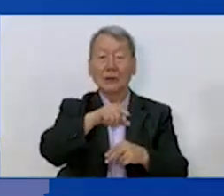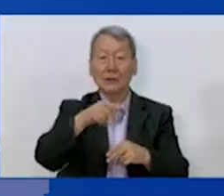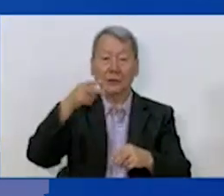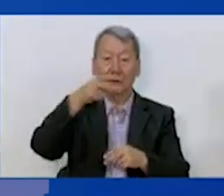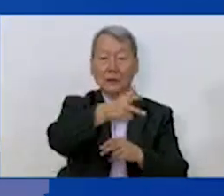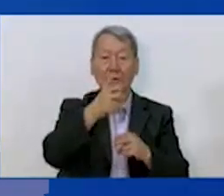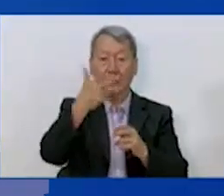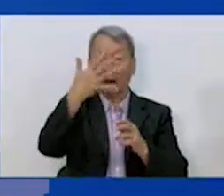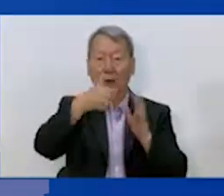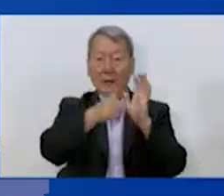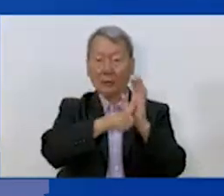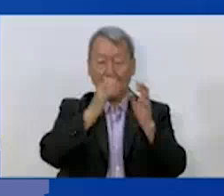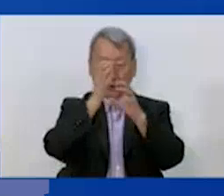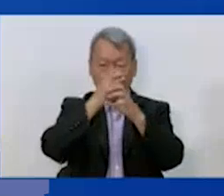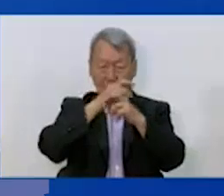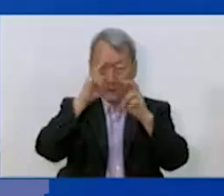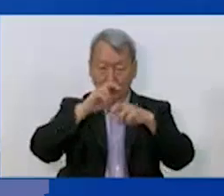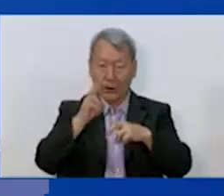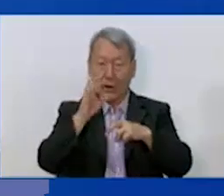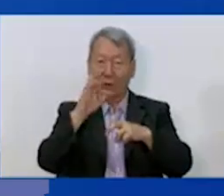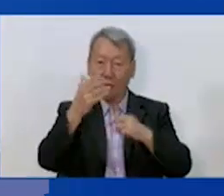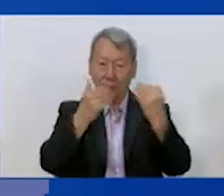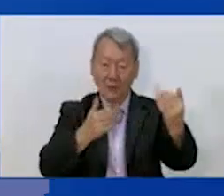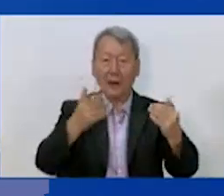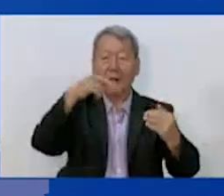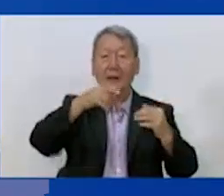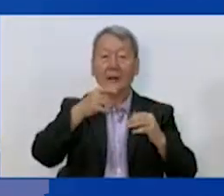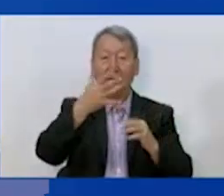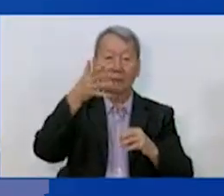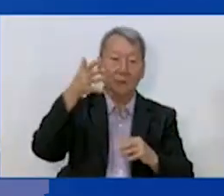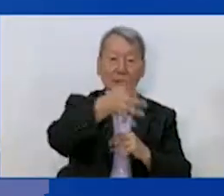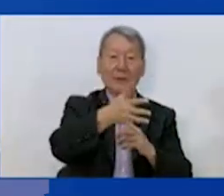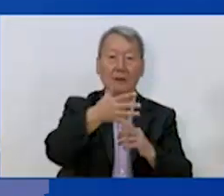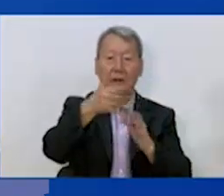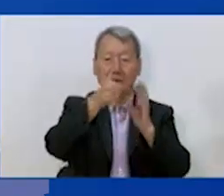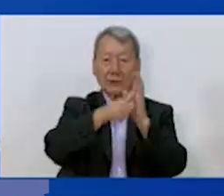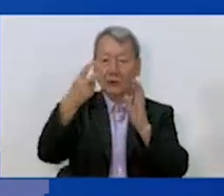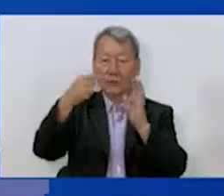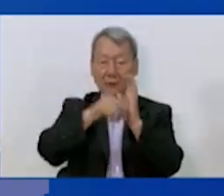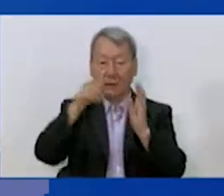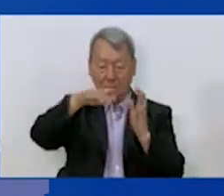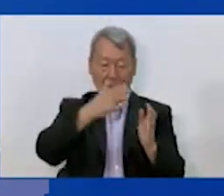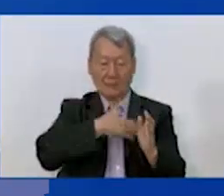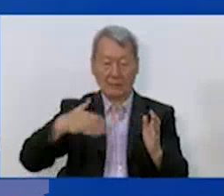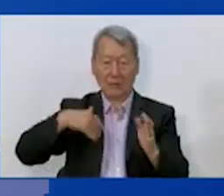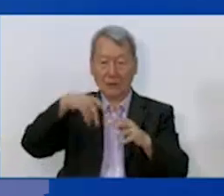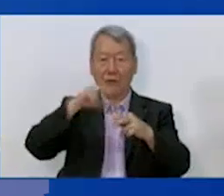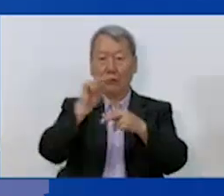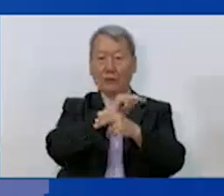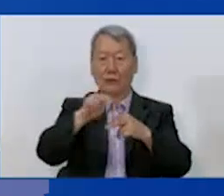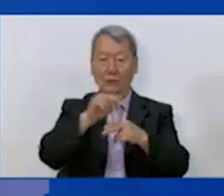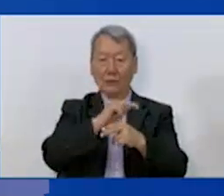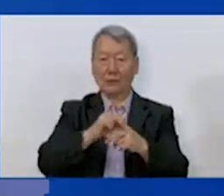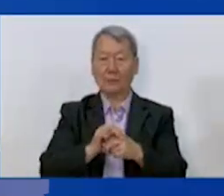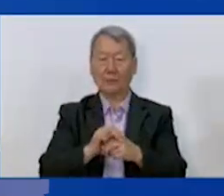ичинен 2356 лаборатория тарабынан тастыкталгандар жана 5026 бейтап клиникалык эпидемиологиялык